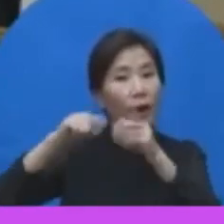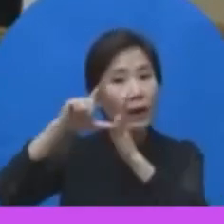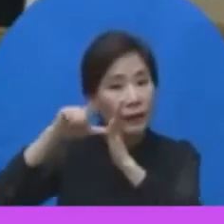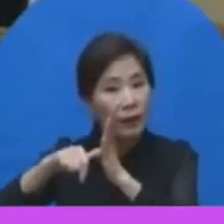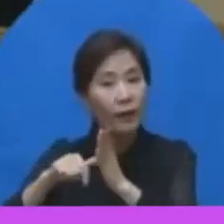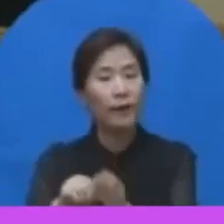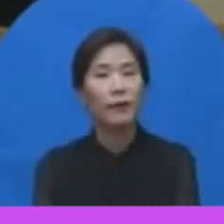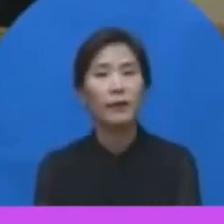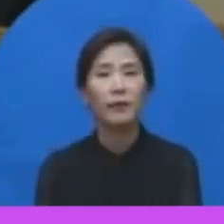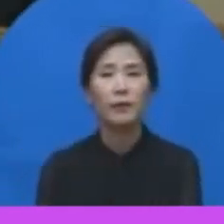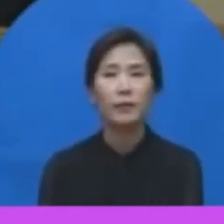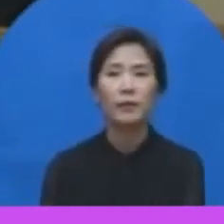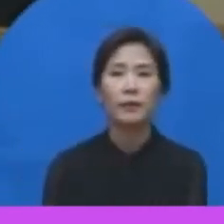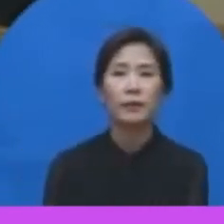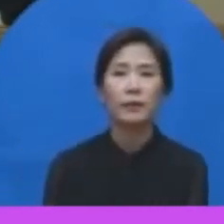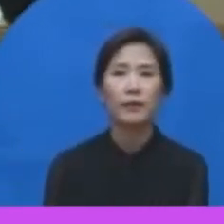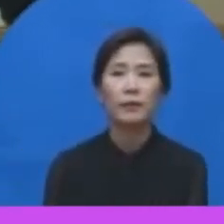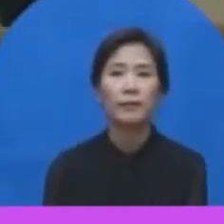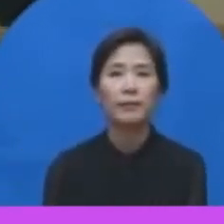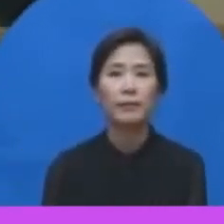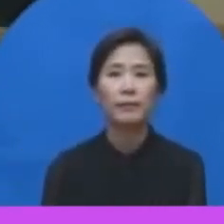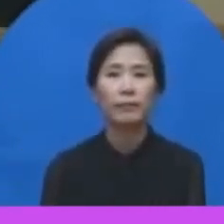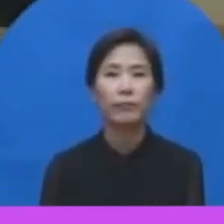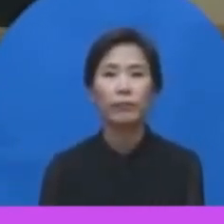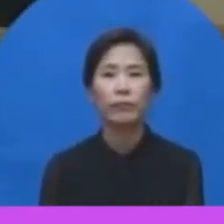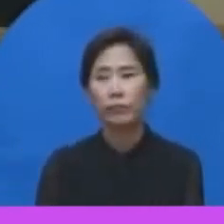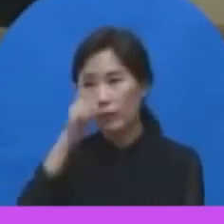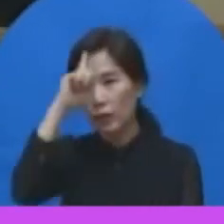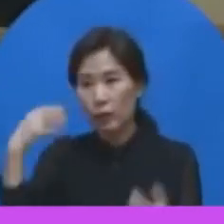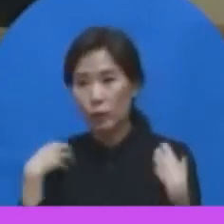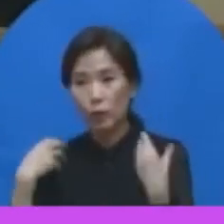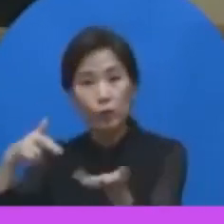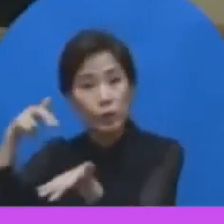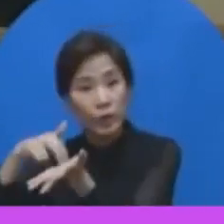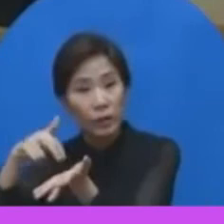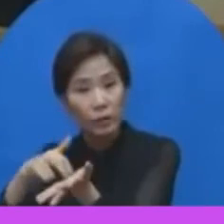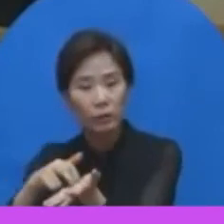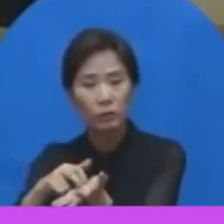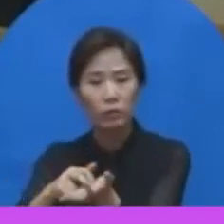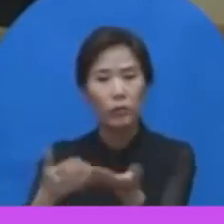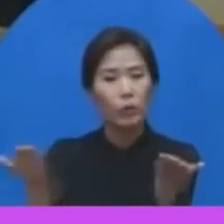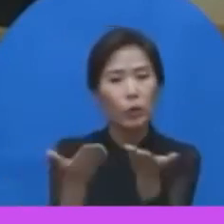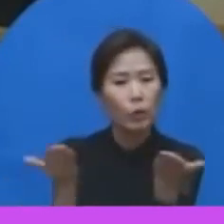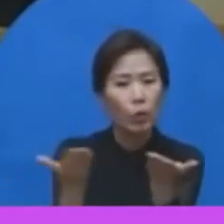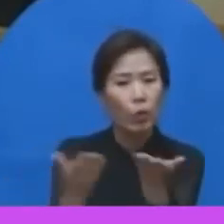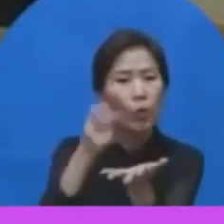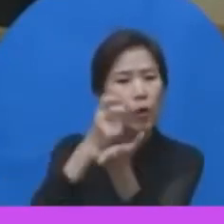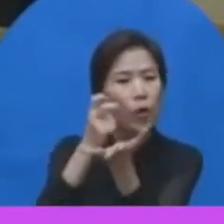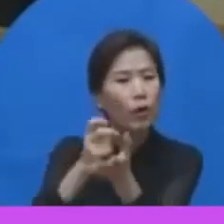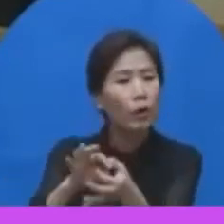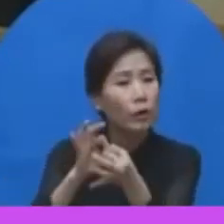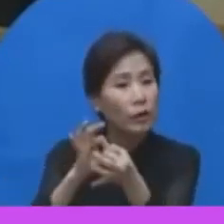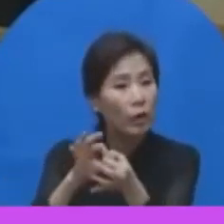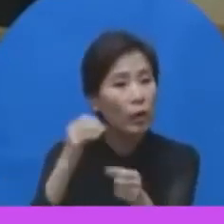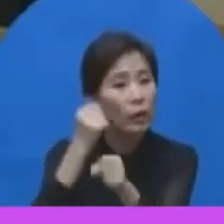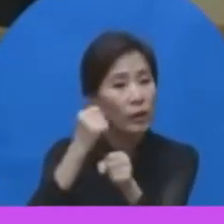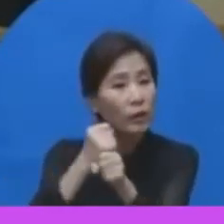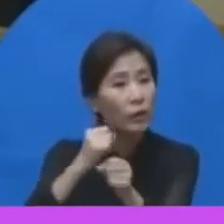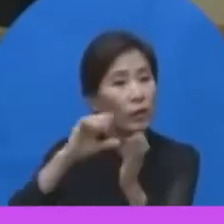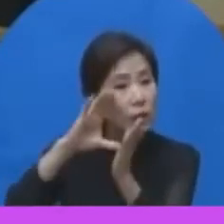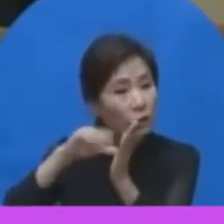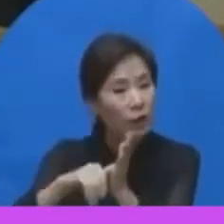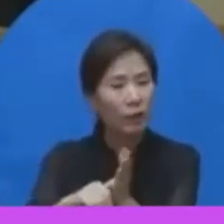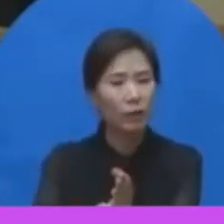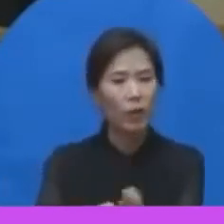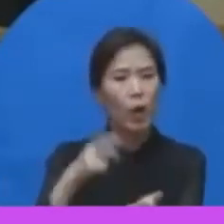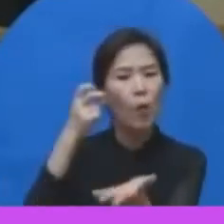사실은 이제 어떻게 보면 정부 입장에서는 노동 정책적인 목적을 갖고 나름대로 본인들이 이